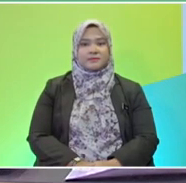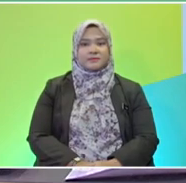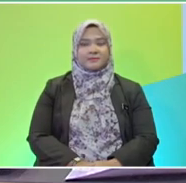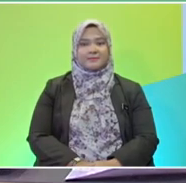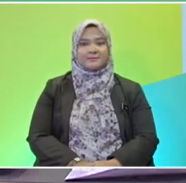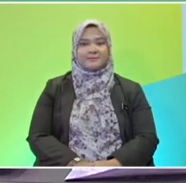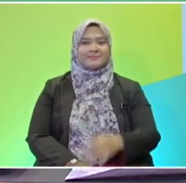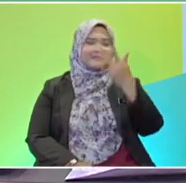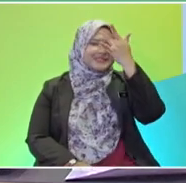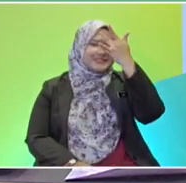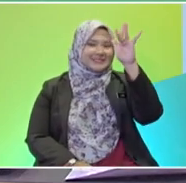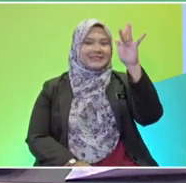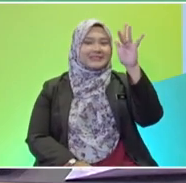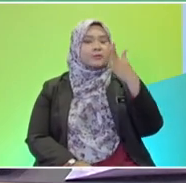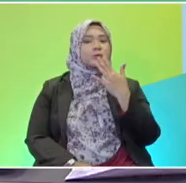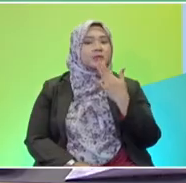hijau